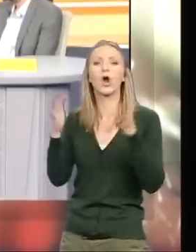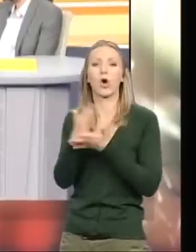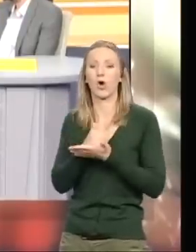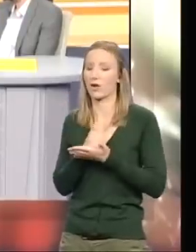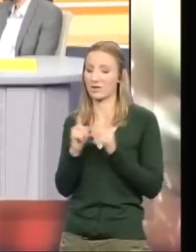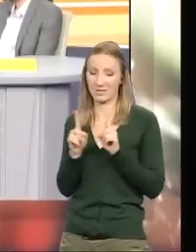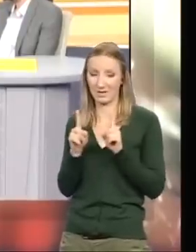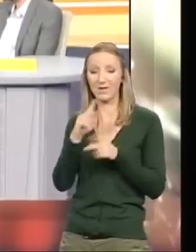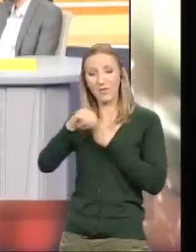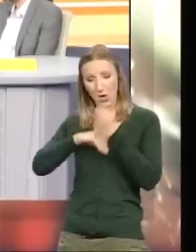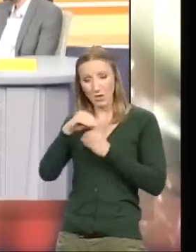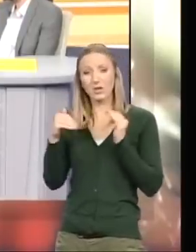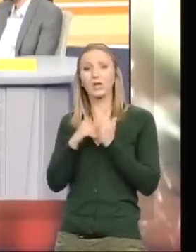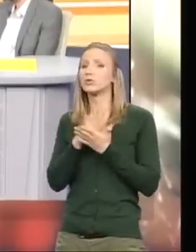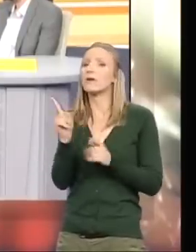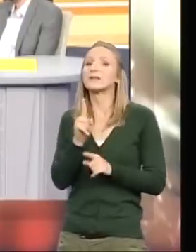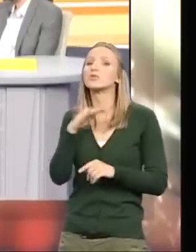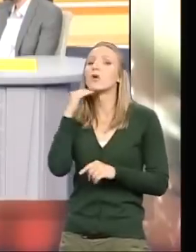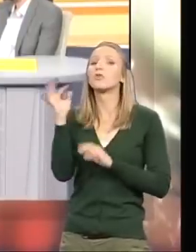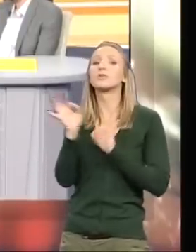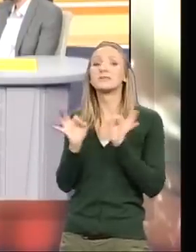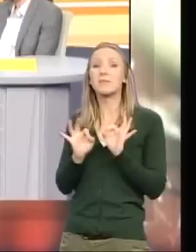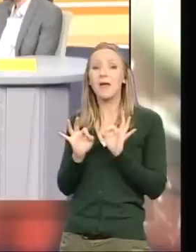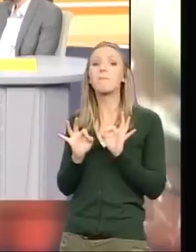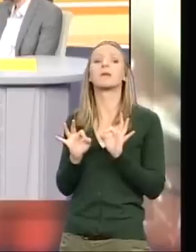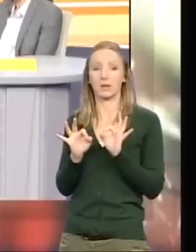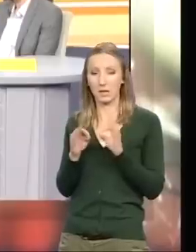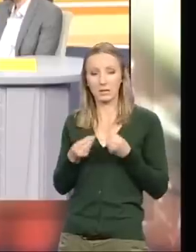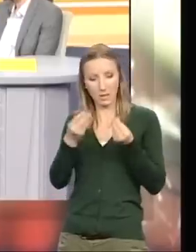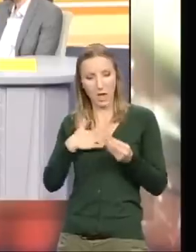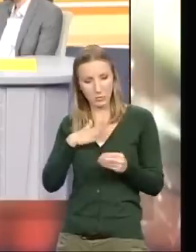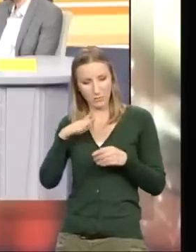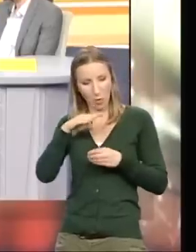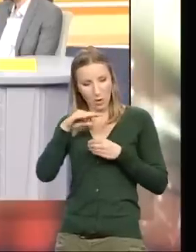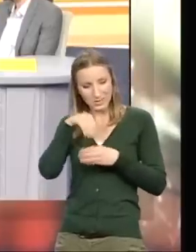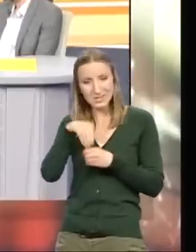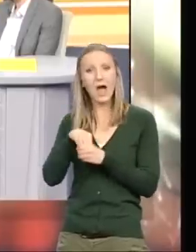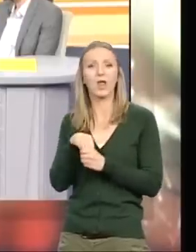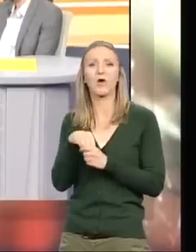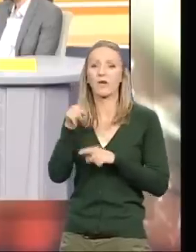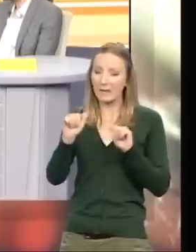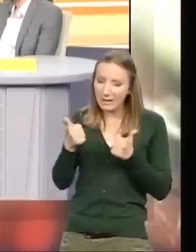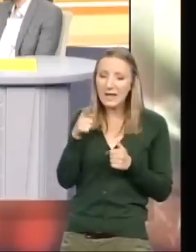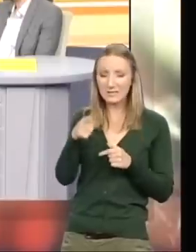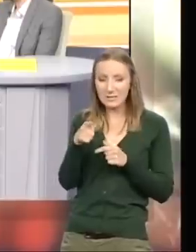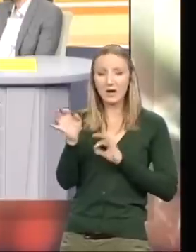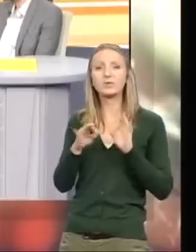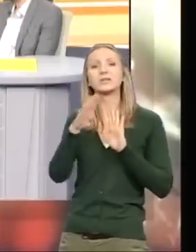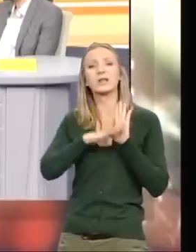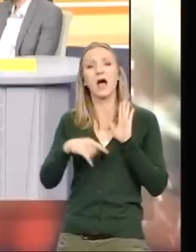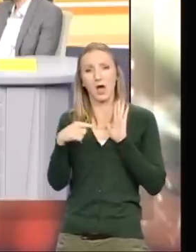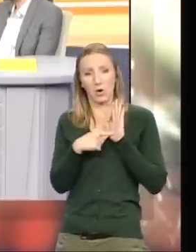Roditelji još uvek nisu dovoljno spremni da ustupaju svoje nakretnine i stanove. Negde jeste regulisana zakonom,